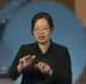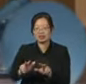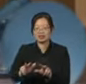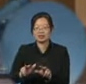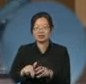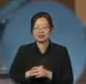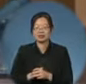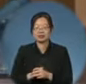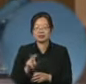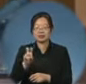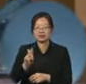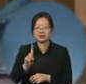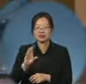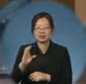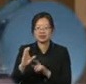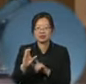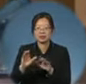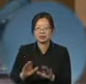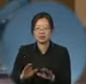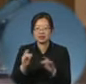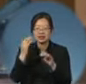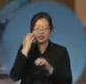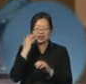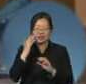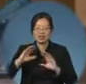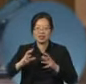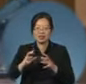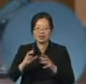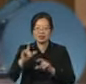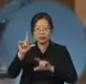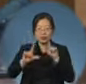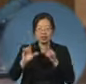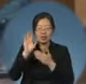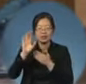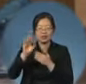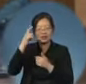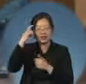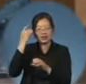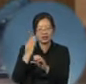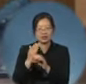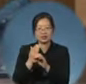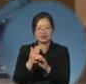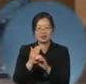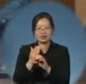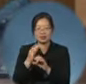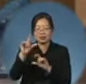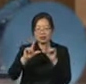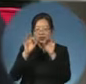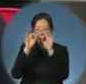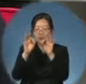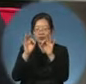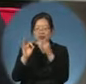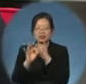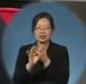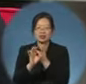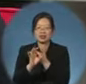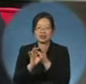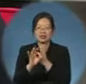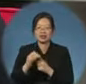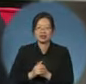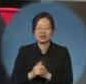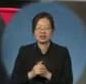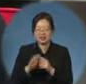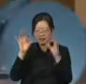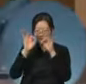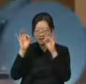지금 21세기 오늘 대한민국의 모습 그리고 앞으로 예상되는 대한민국의 모습을 생각하면 그렇게